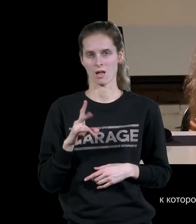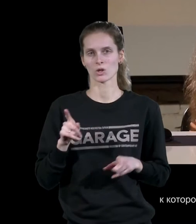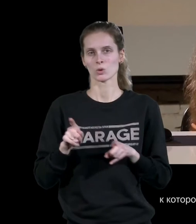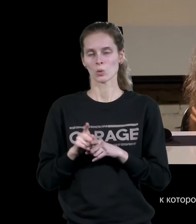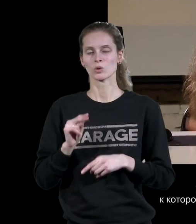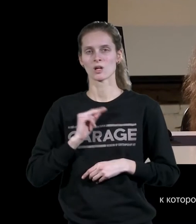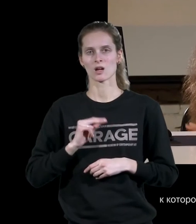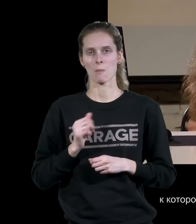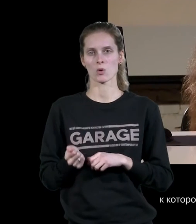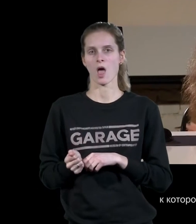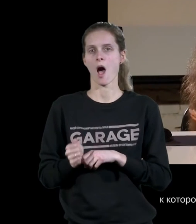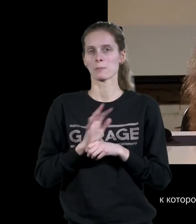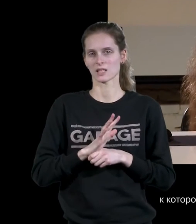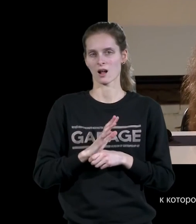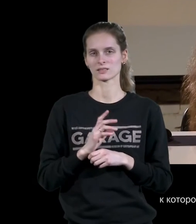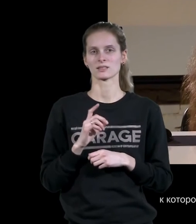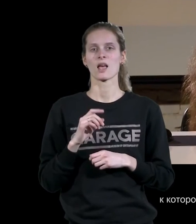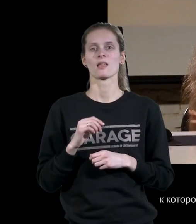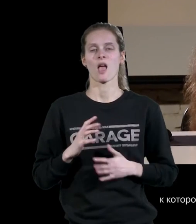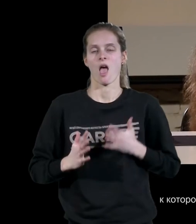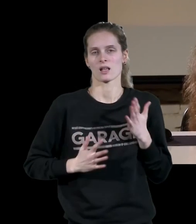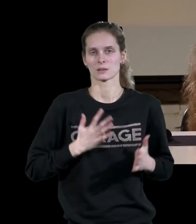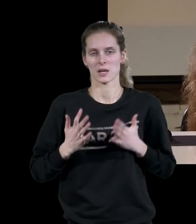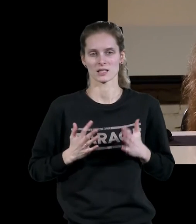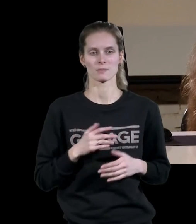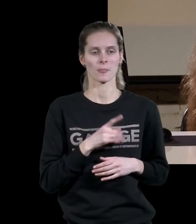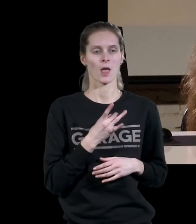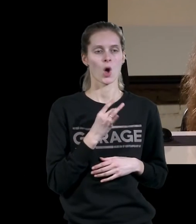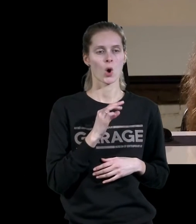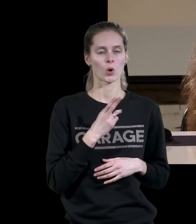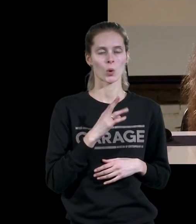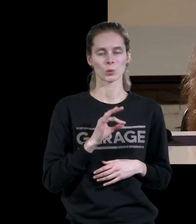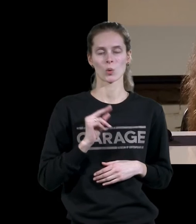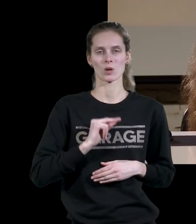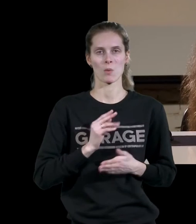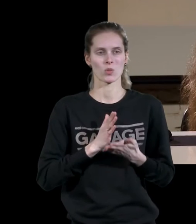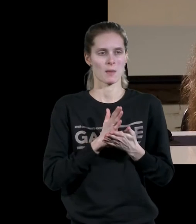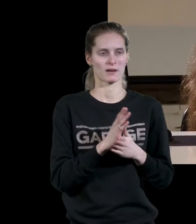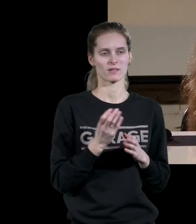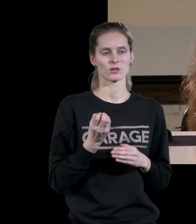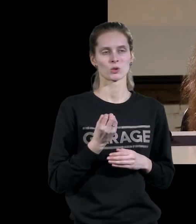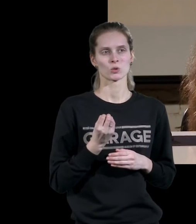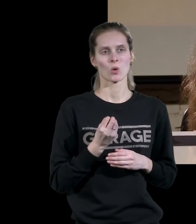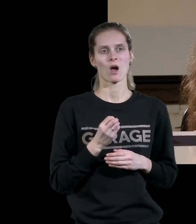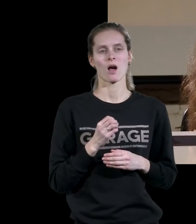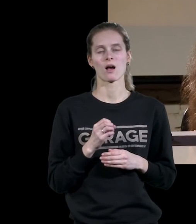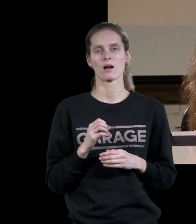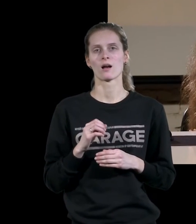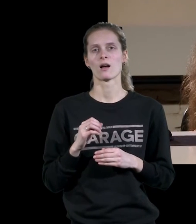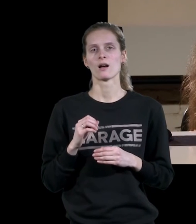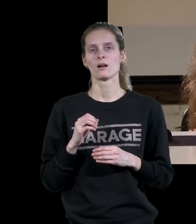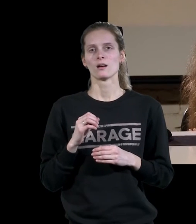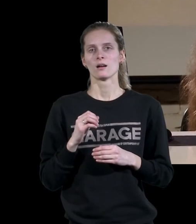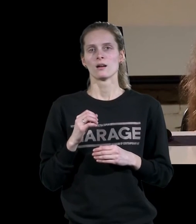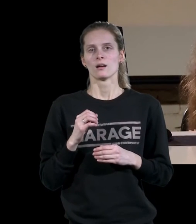которому относится Ротко, называется «Живопись цветовых полей». Сложилось оно в конце 40-х,